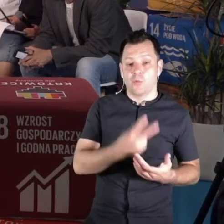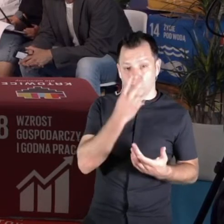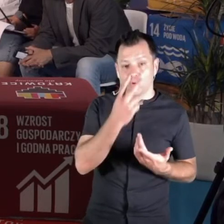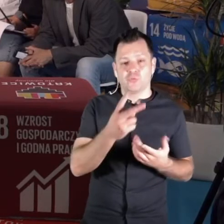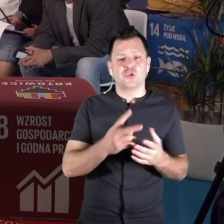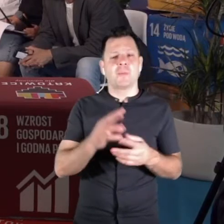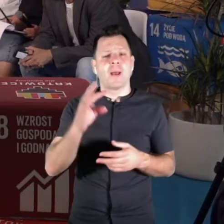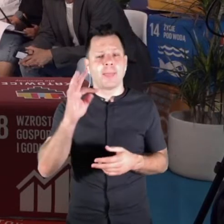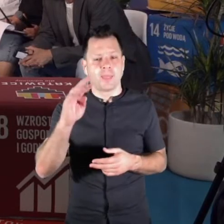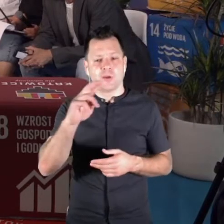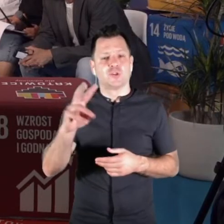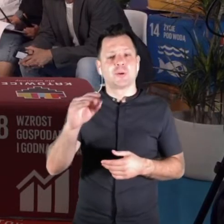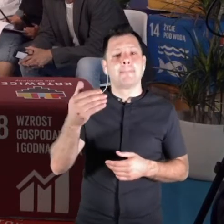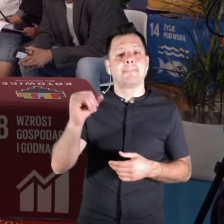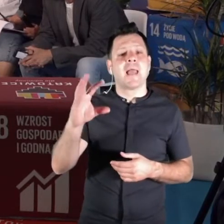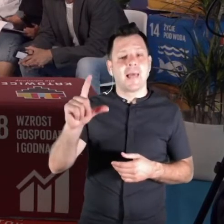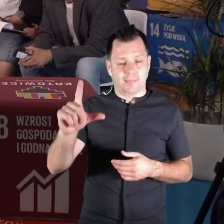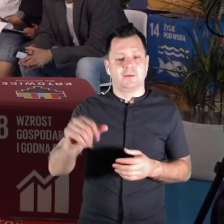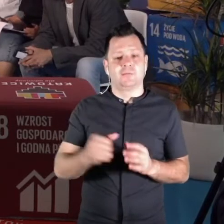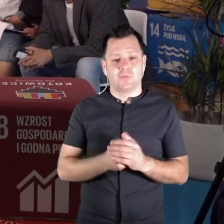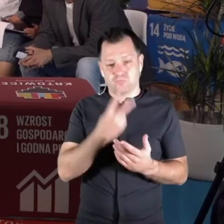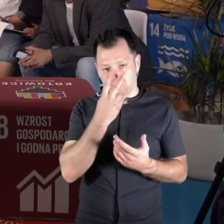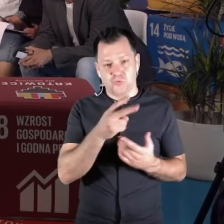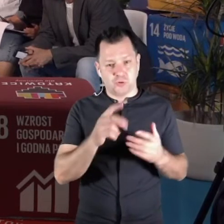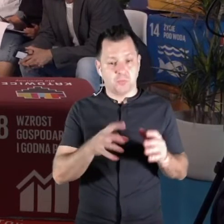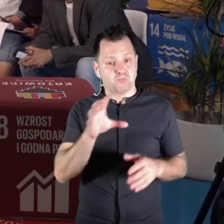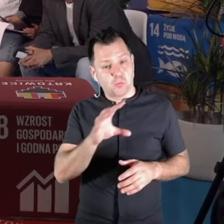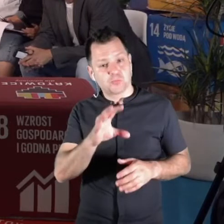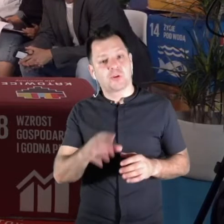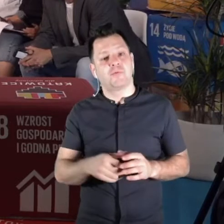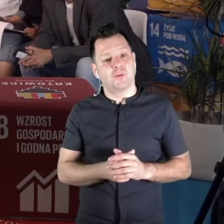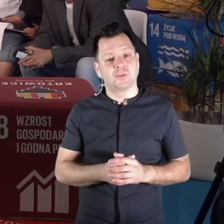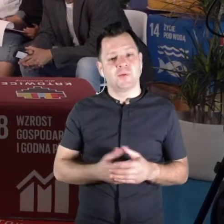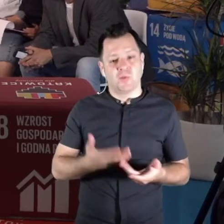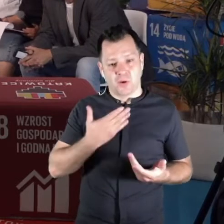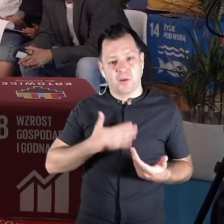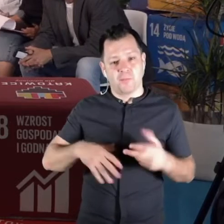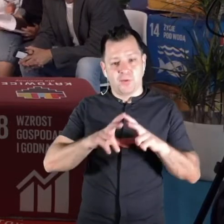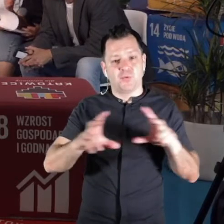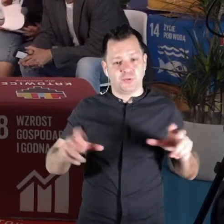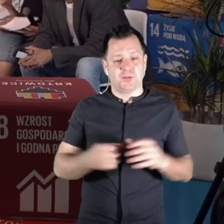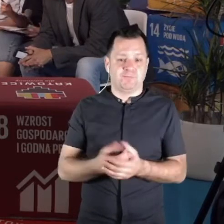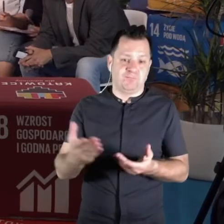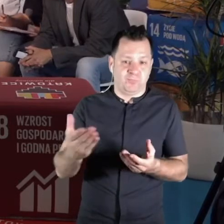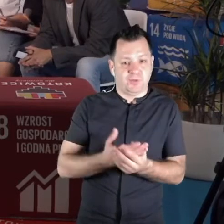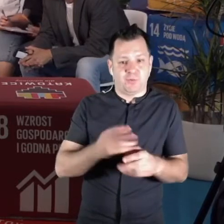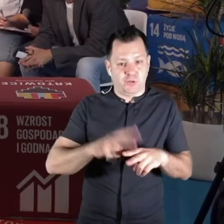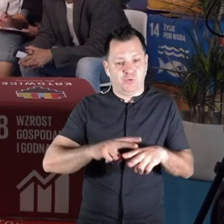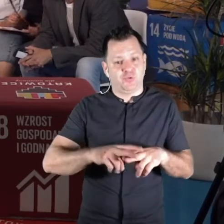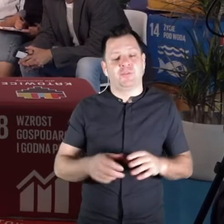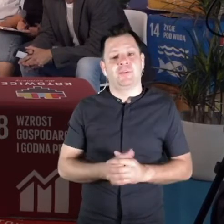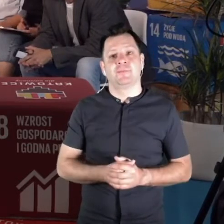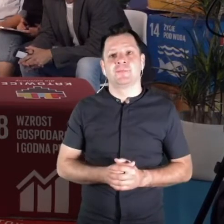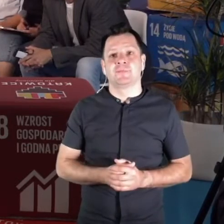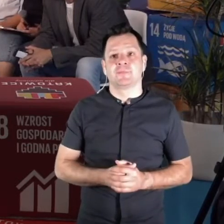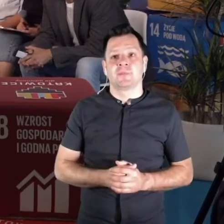trzmiele, można tutaj bardzo miło spędzić czas, więc zapraszamy do odwiedzenia.